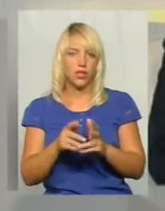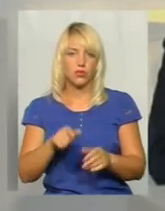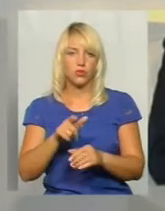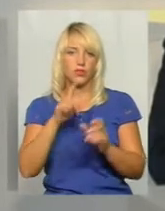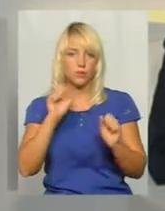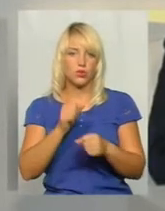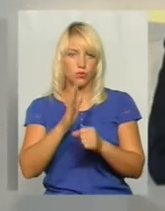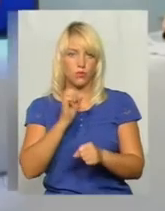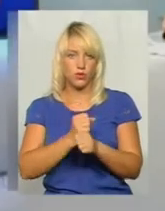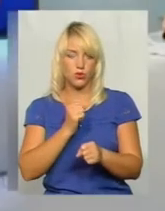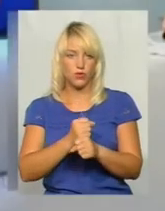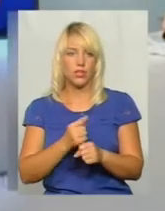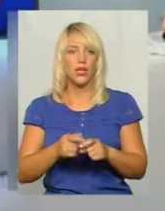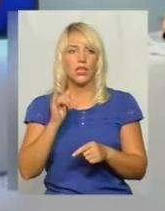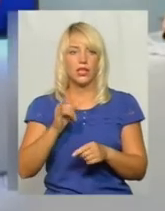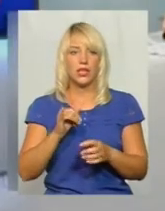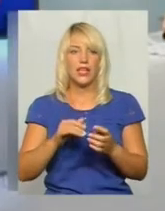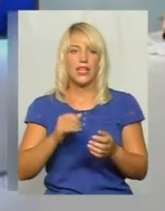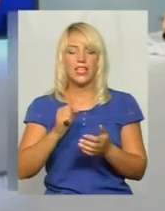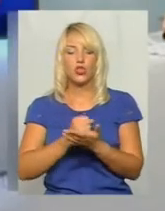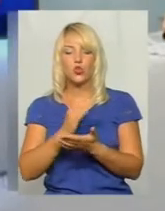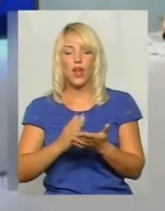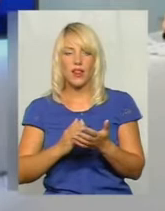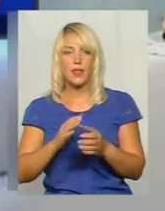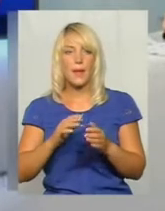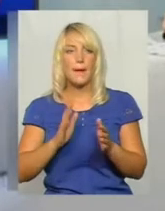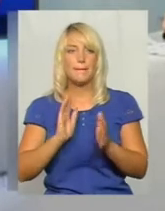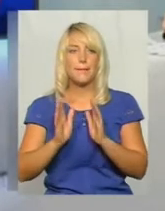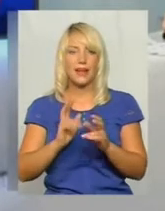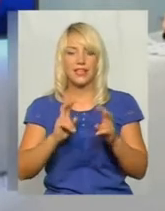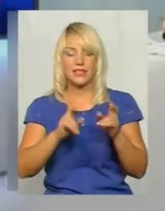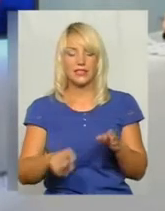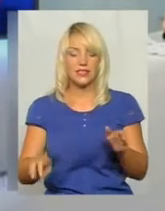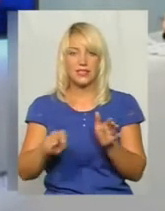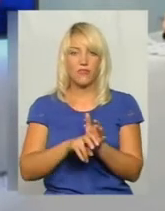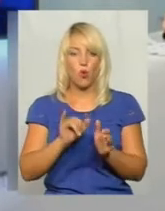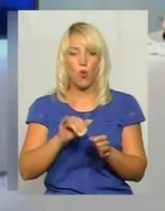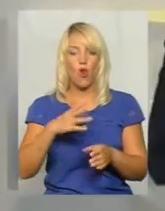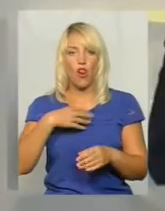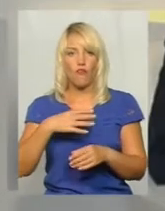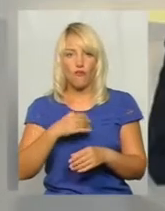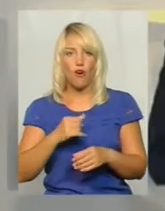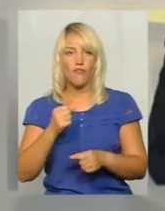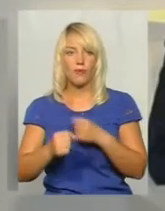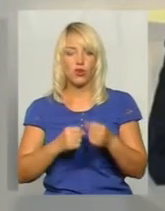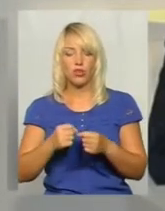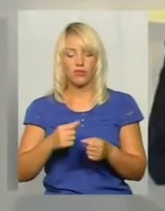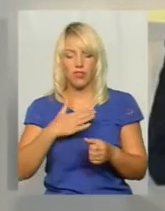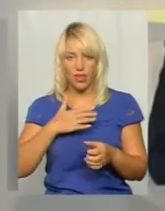індустріальний парк, сівши в Львові, приїхавши по наших прекрасних дорогах, будь-якому інвестору буде не в радість.